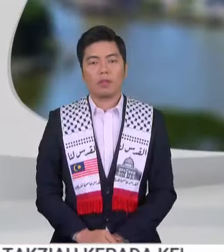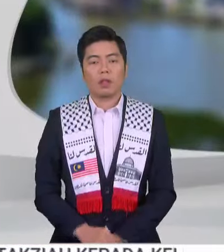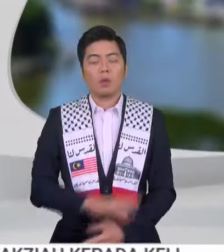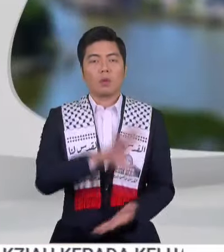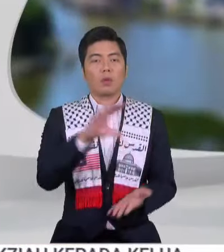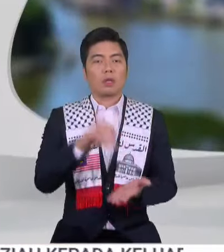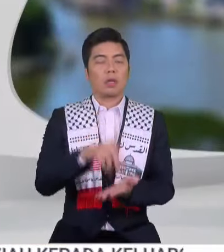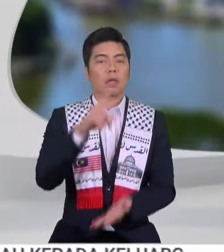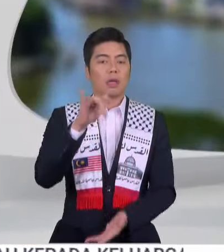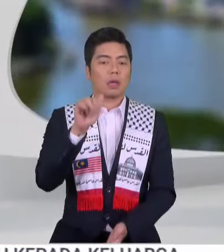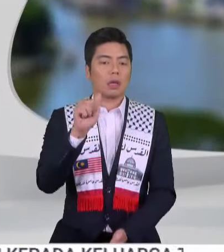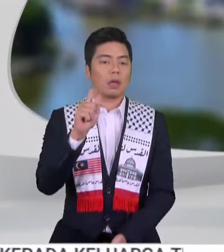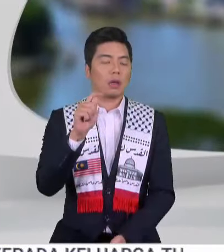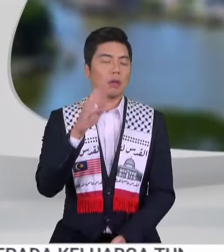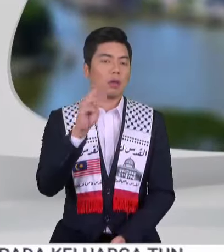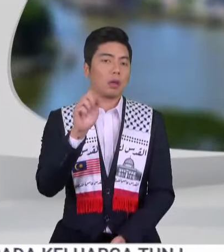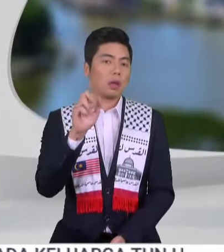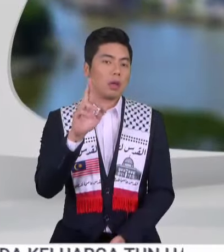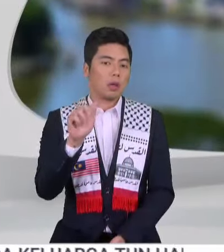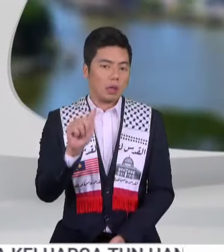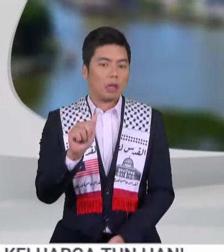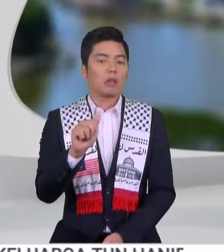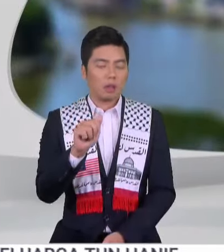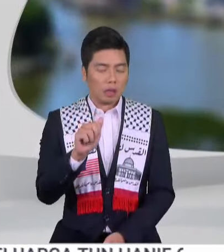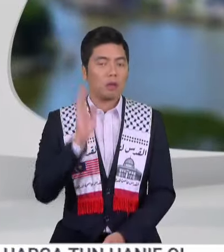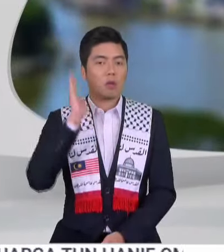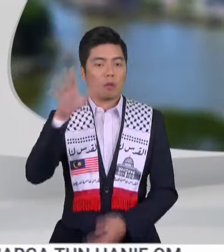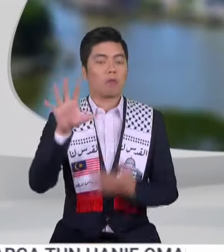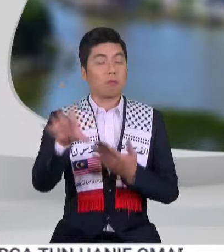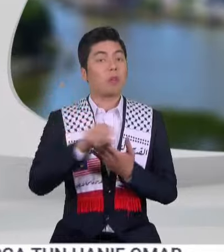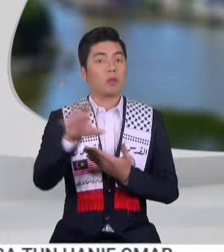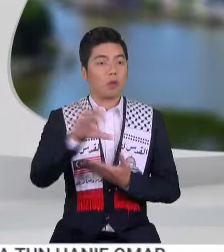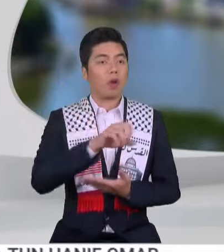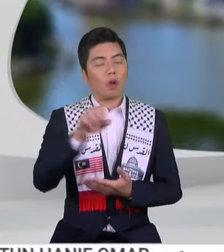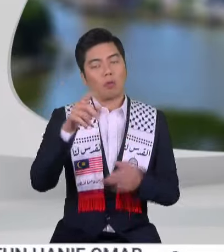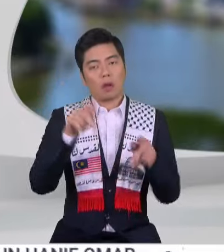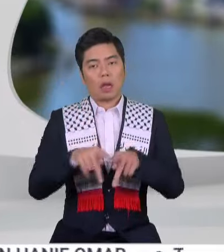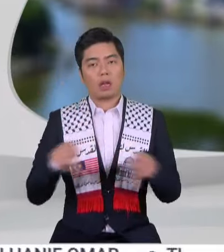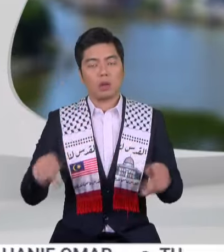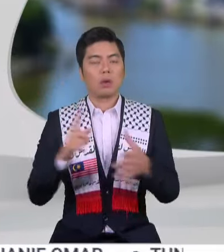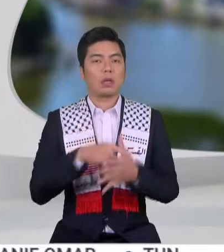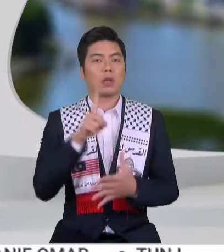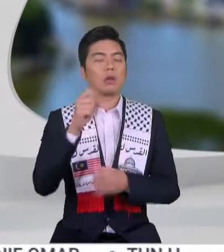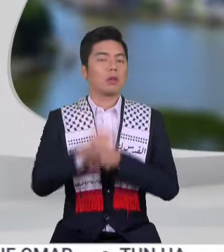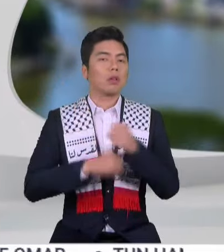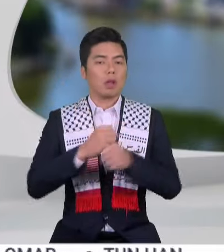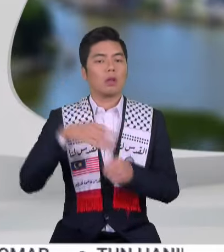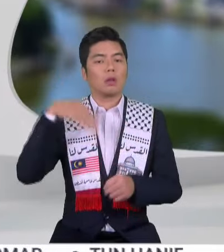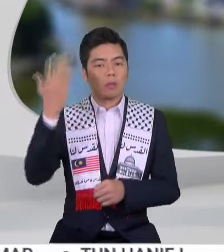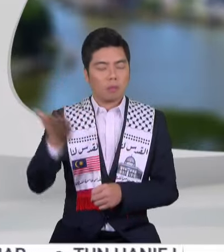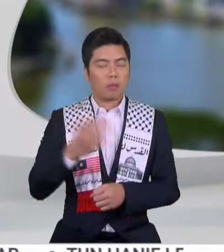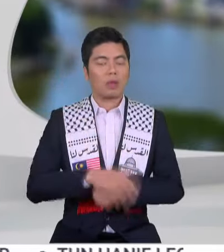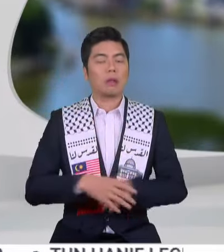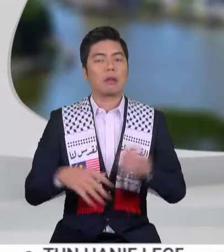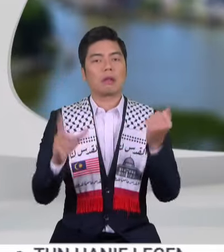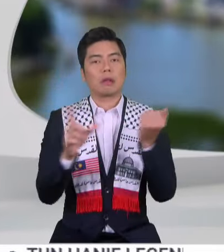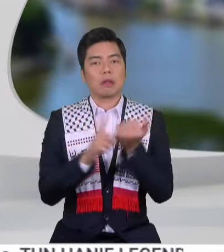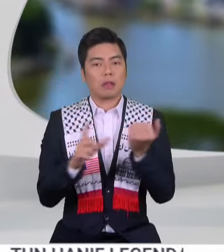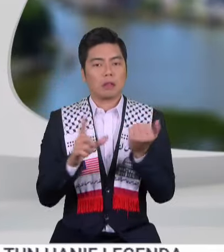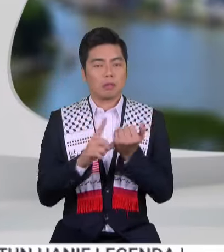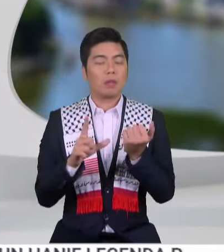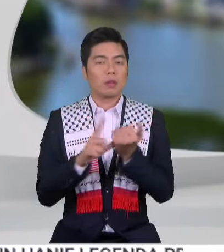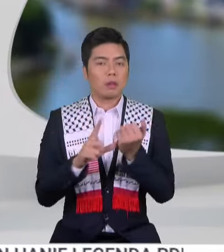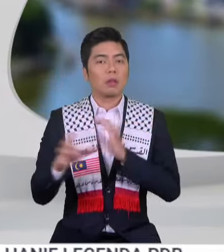Pusat Giatmara di Sepauh dijangka menerima pengambilan pelajar pertamanya menjelang Januari tahun depan. Timbalan Premier Dato' Ahmad Douglas